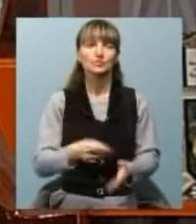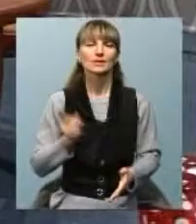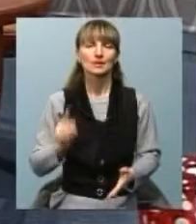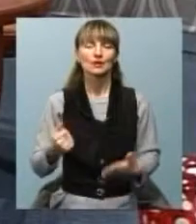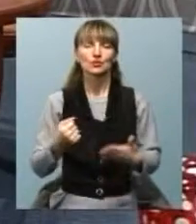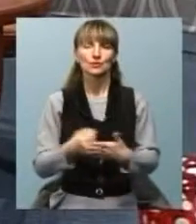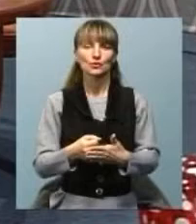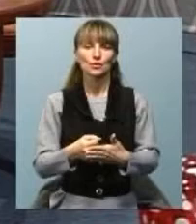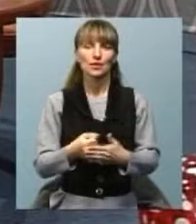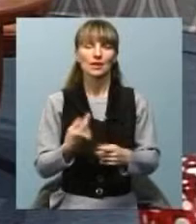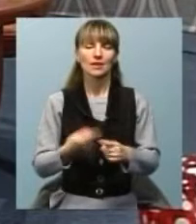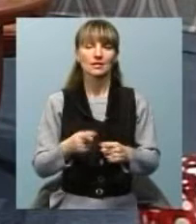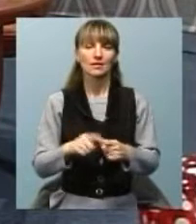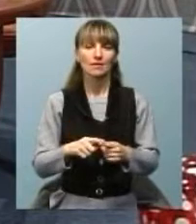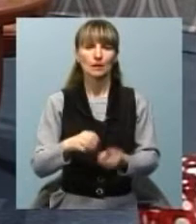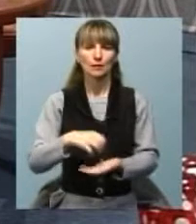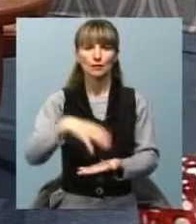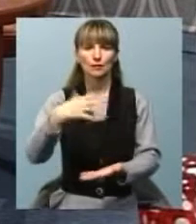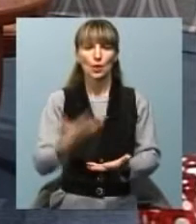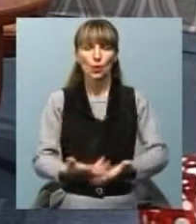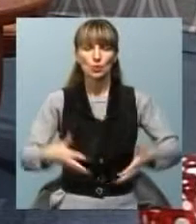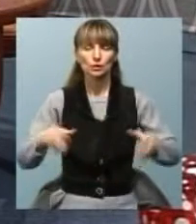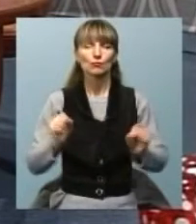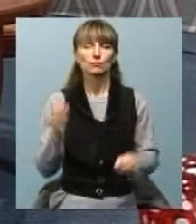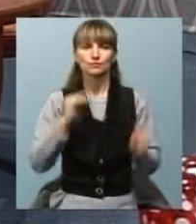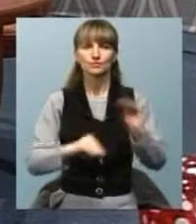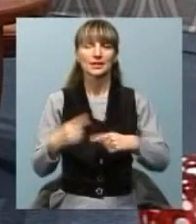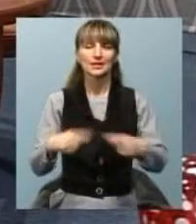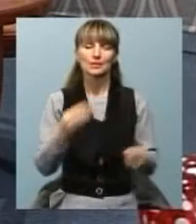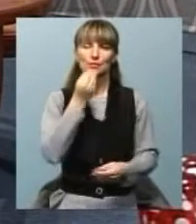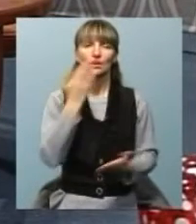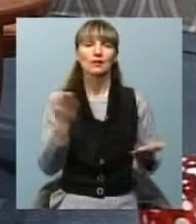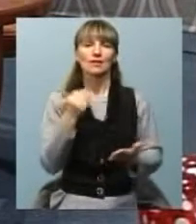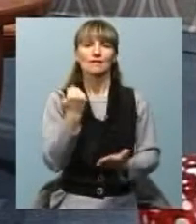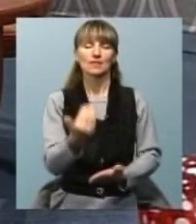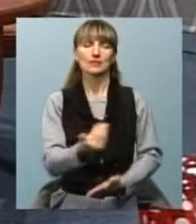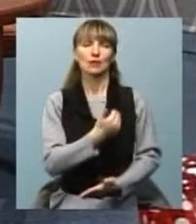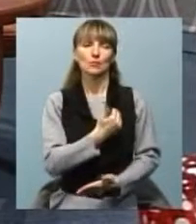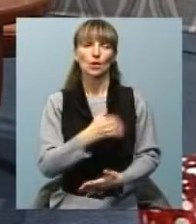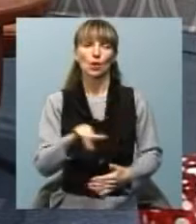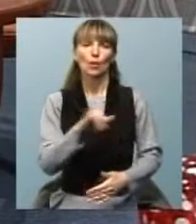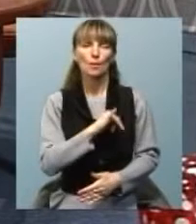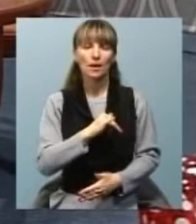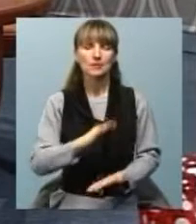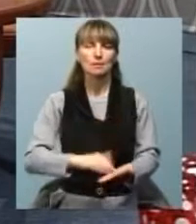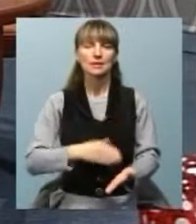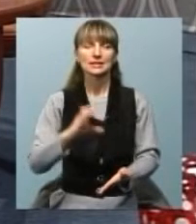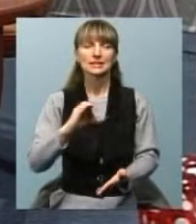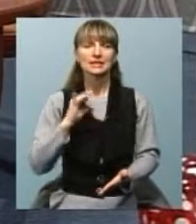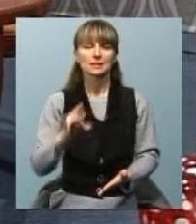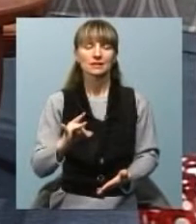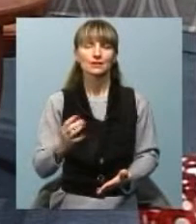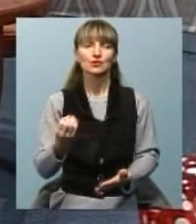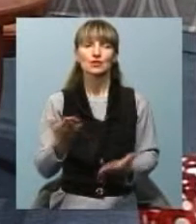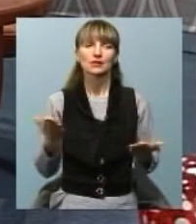насправді до цього ж Великоднього кошика можуть входити абсолютно різні продукти, які ви тільки забажаєте. Ковбаси, масло, сир або